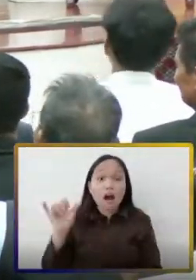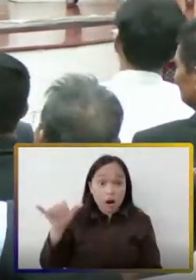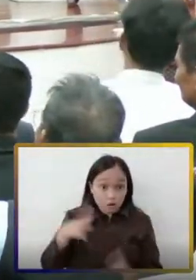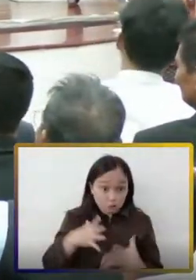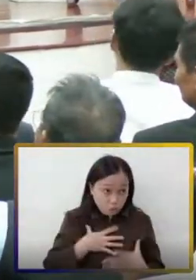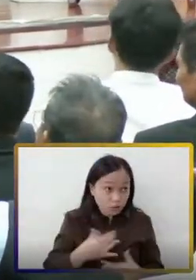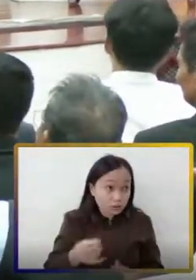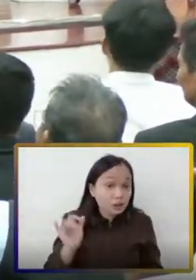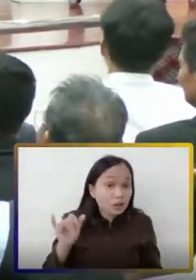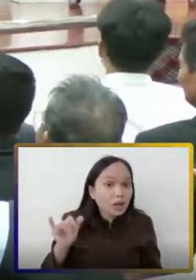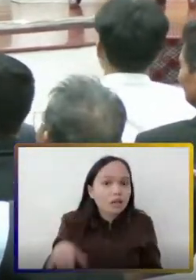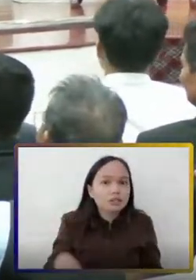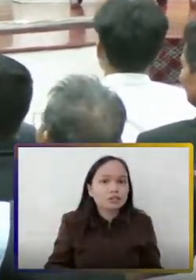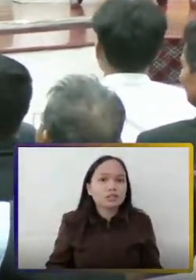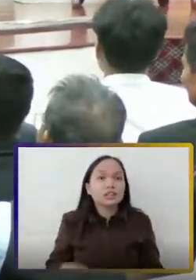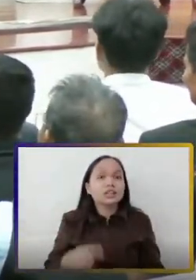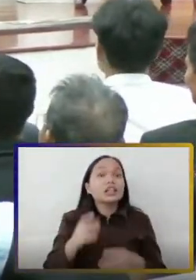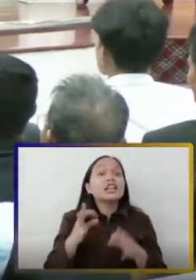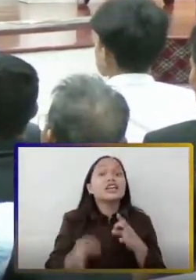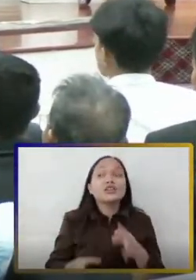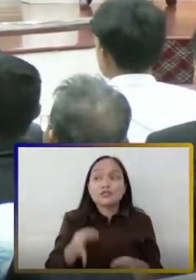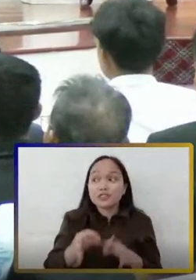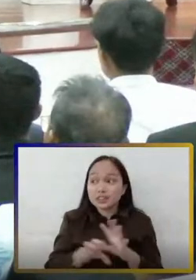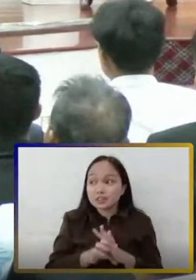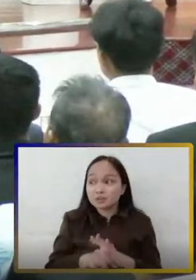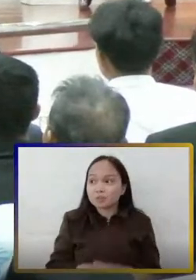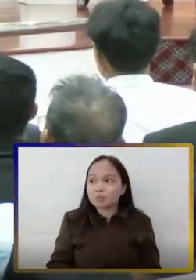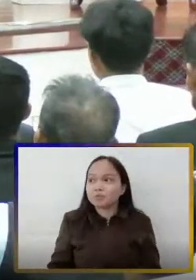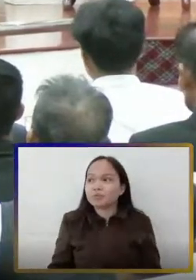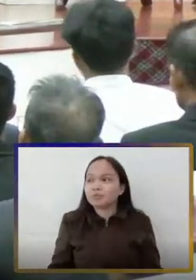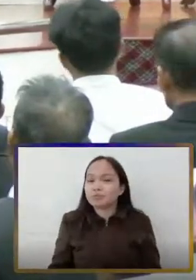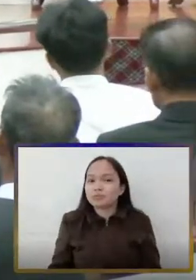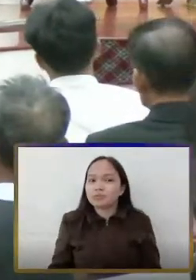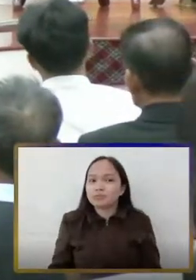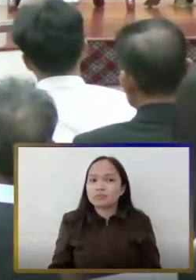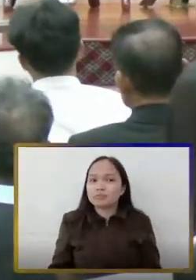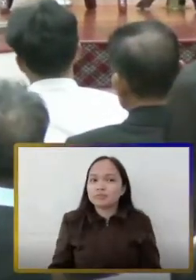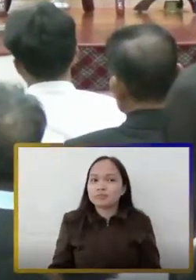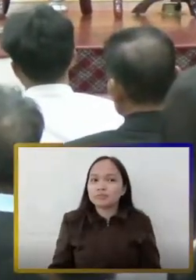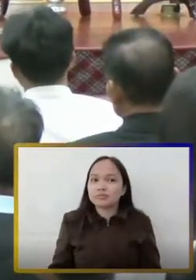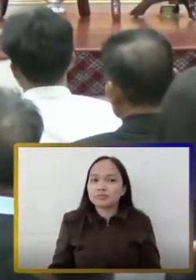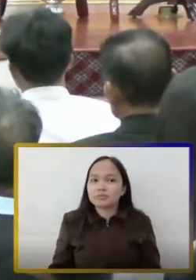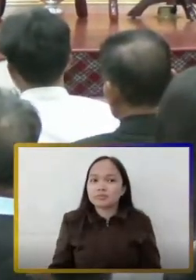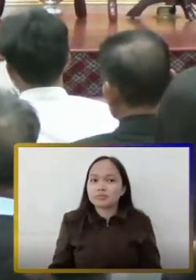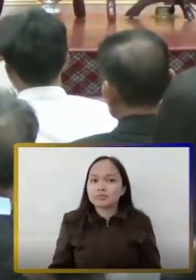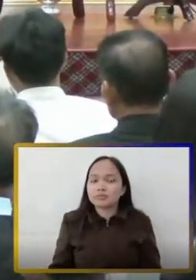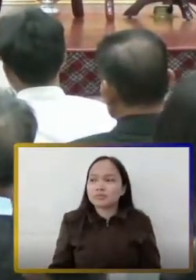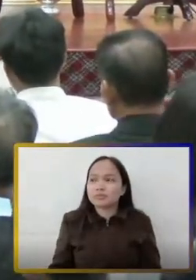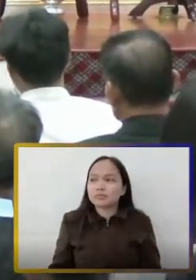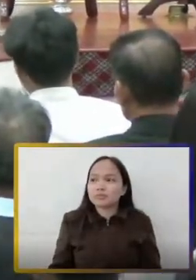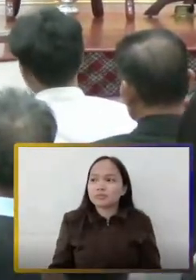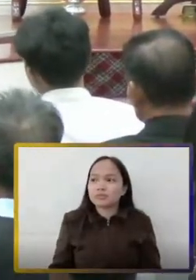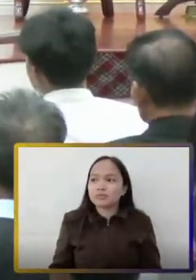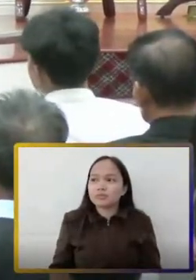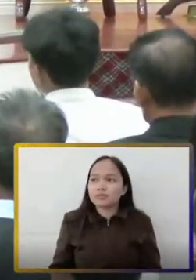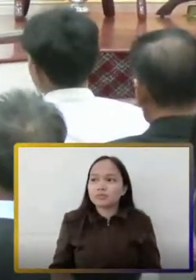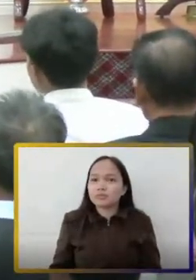So you understand? Kung lahat ng mga kabataan, kaya wala kasing narinig yung mga kabataan, yung mga anak natin na ganyan